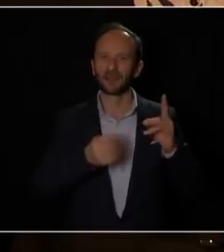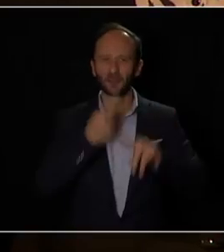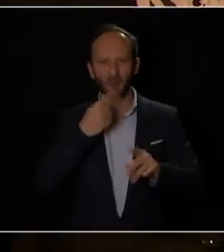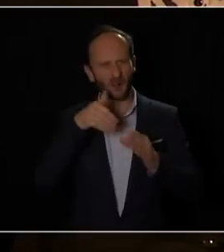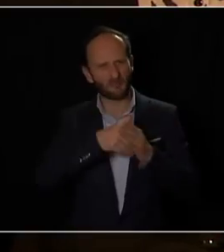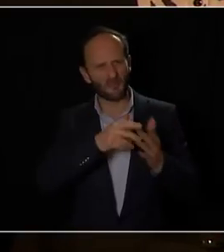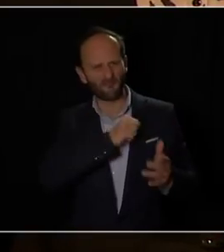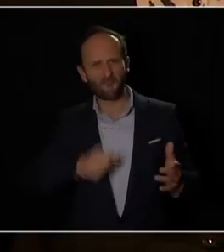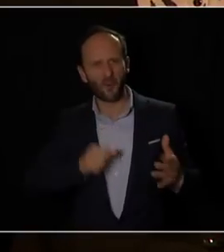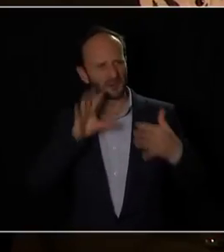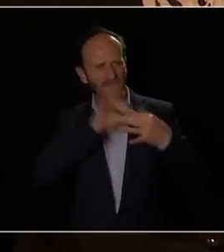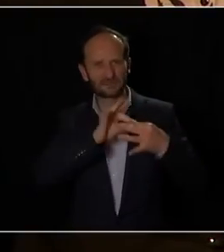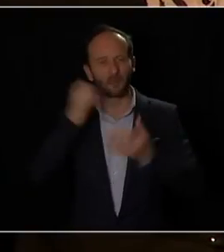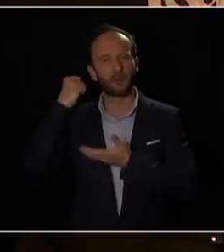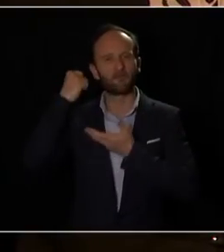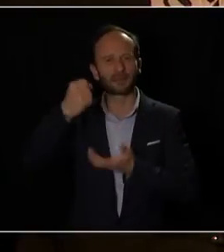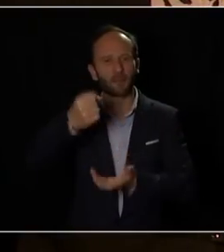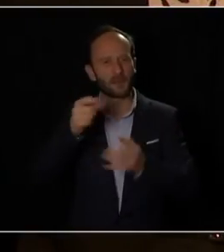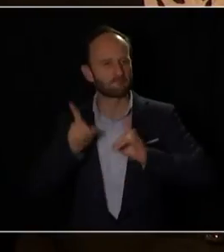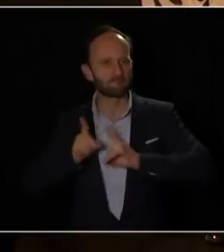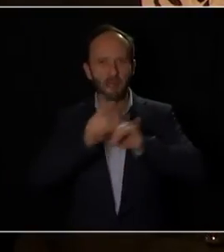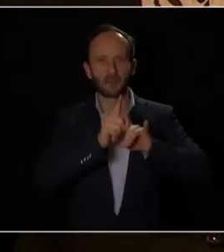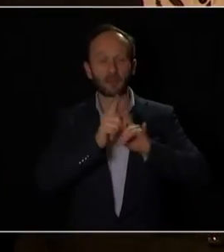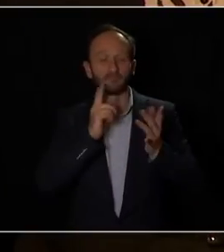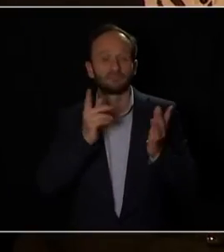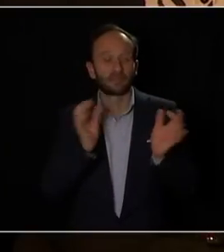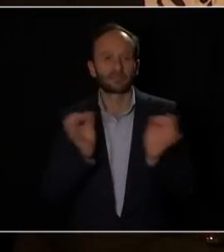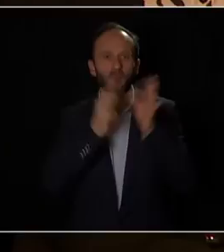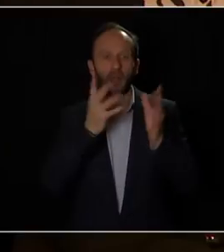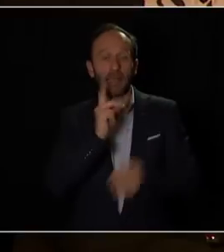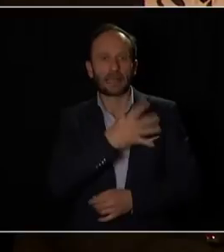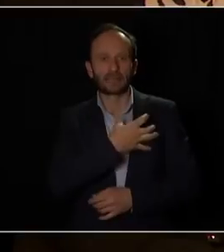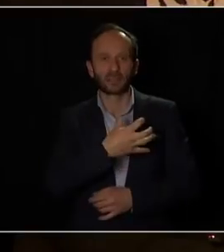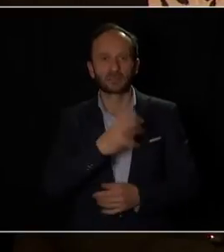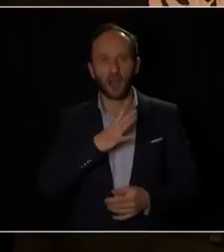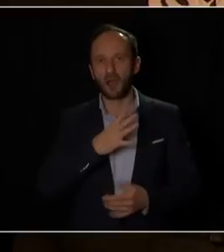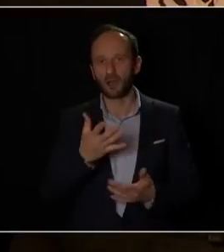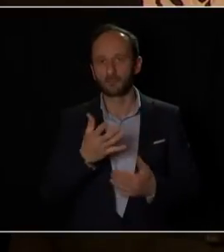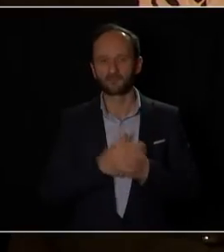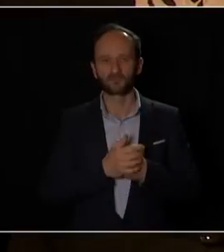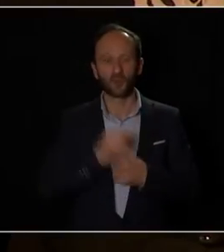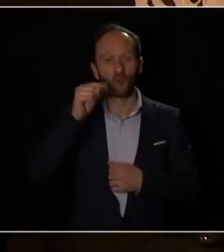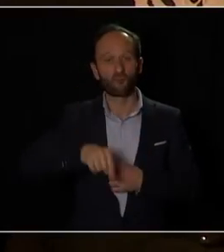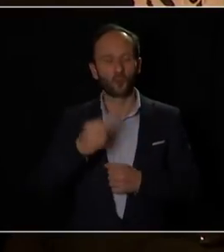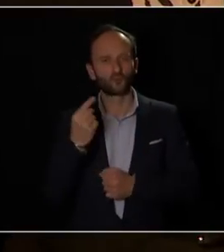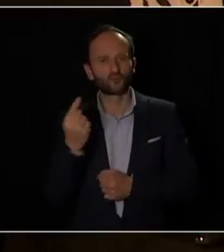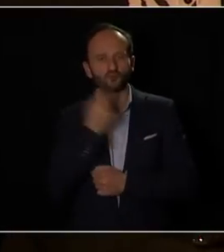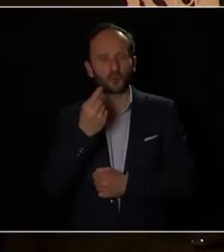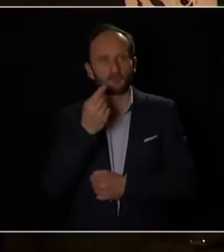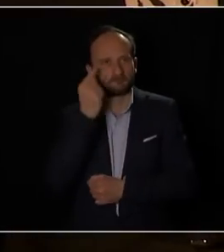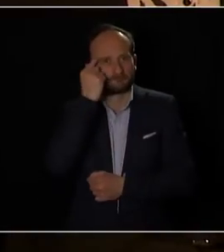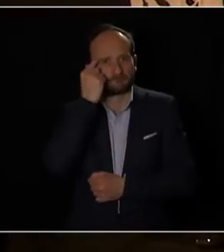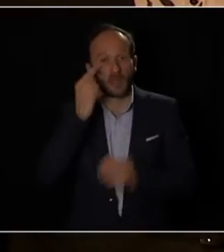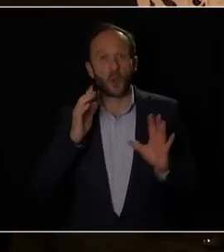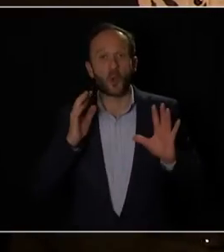quasi viscéral à un patrimoine commun d'une exceptionnelle richesse. Nous devons toujours avoir à l'esprit